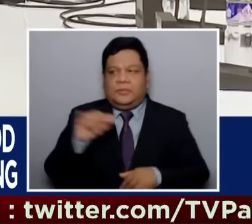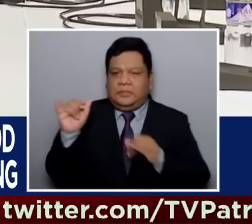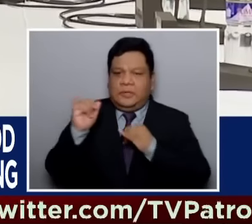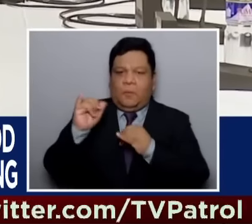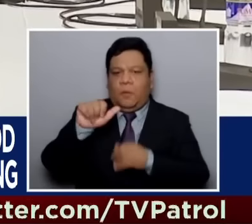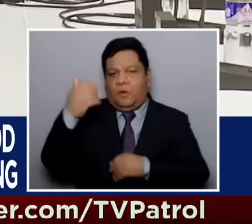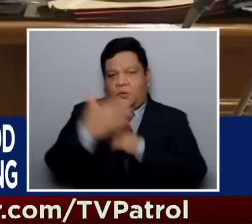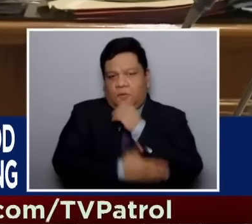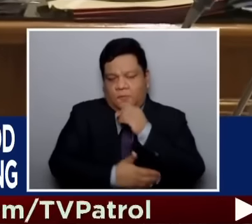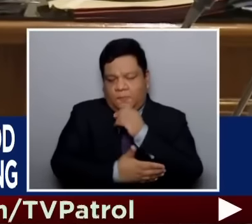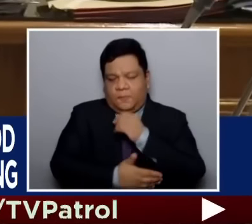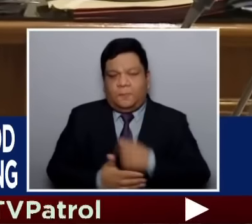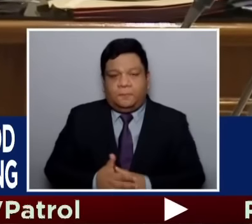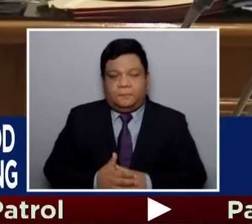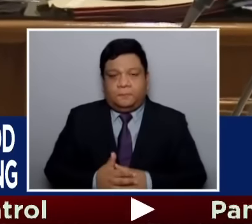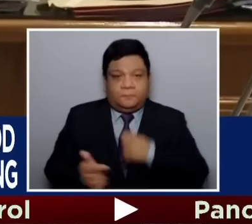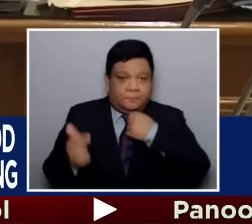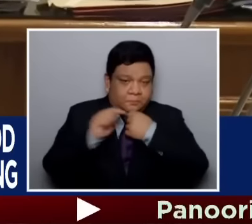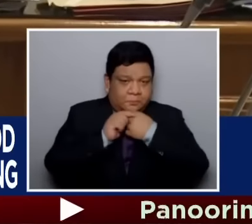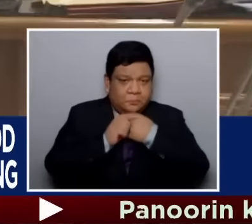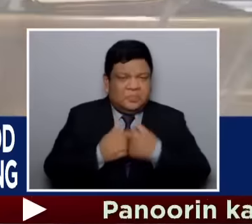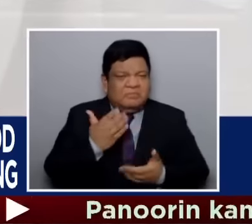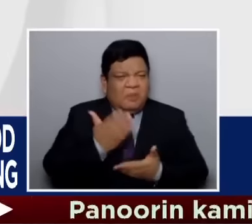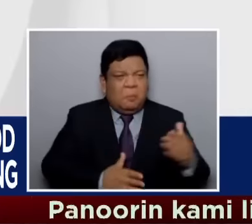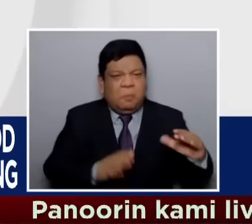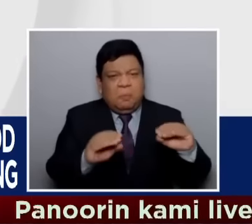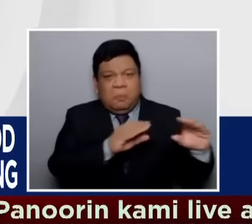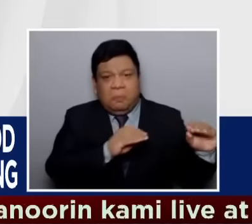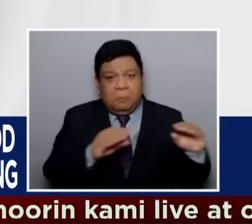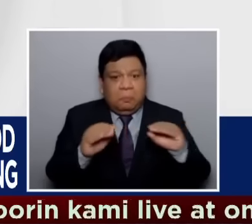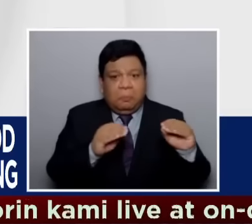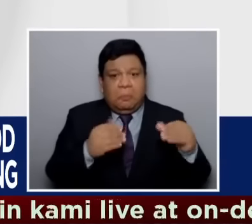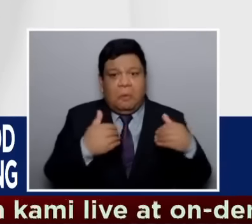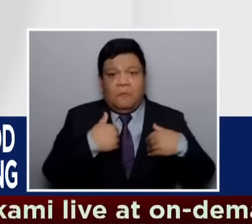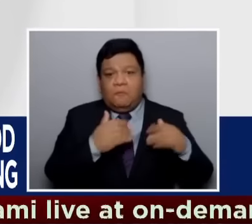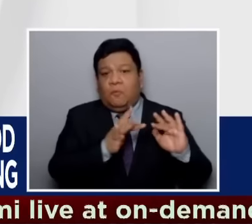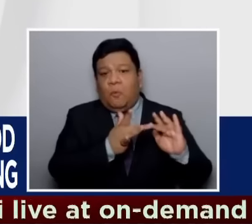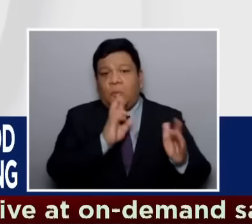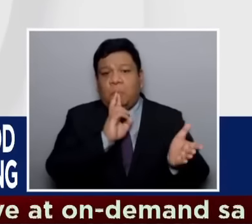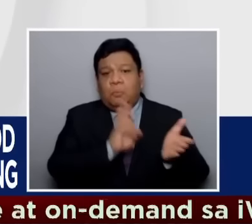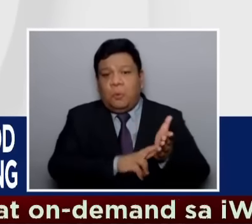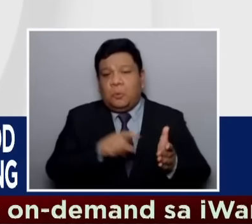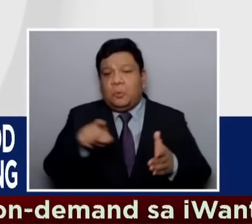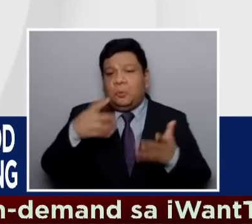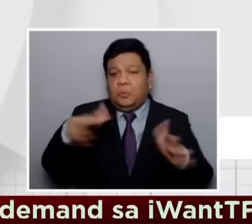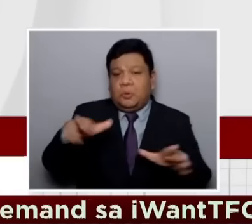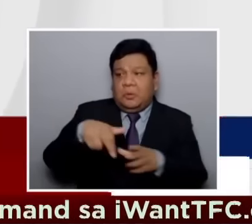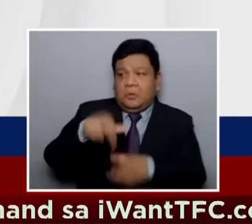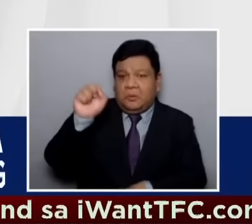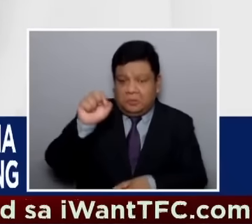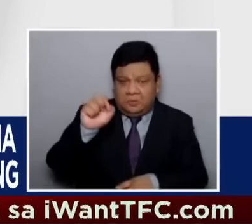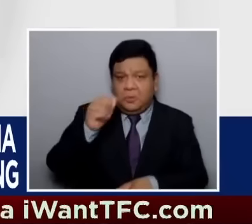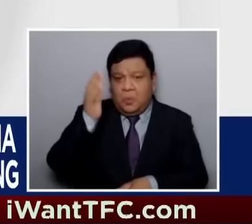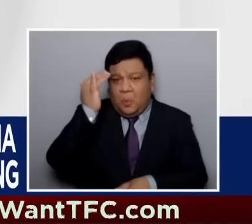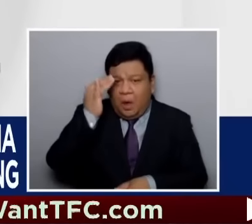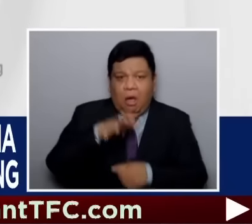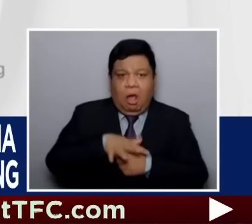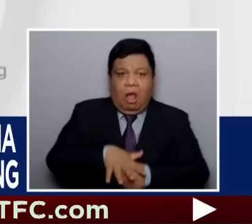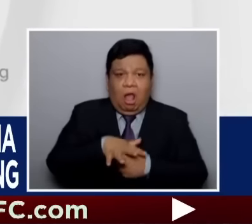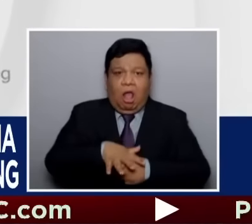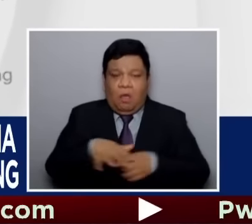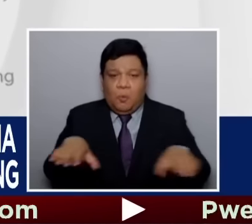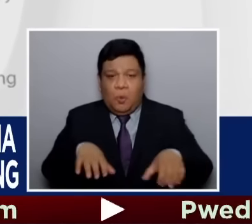Sinagot din ni Rodriguez sa mga haka-haka kaugnay sa isang online report na nagbitiw na umuno siya sa pwesto dahil sa pressure ng